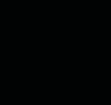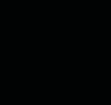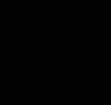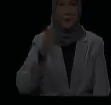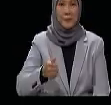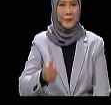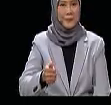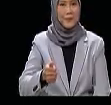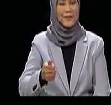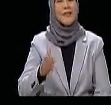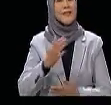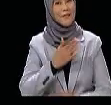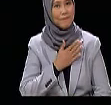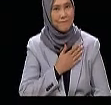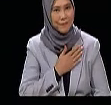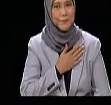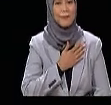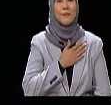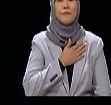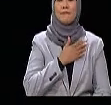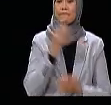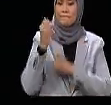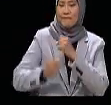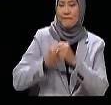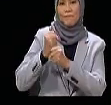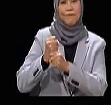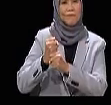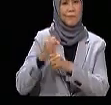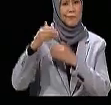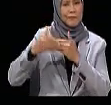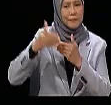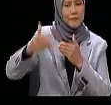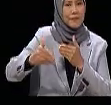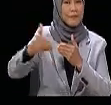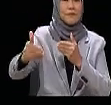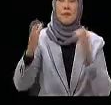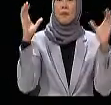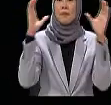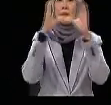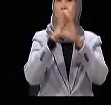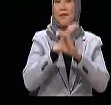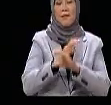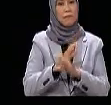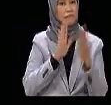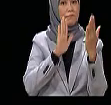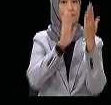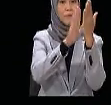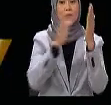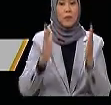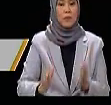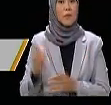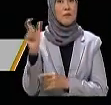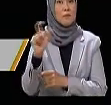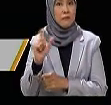assalamualaikum dan salam hormat bersilih tahun cabaran demi cabaran terus di depan ini umat Islam di negeri ini